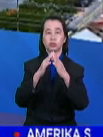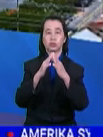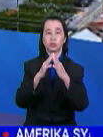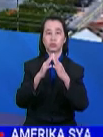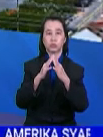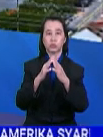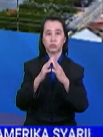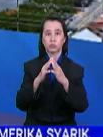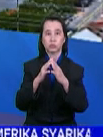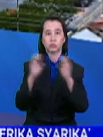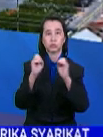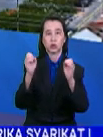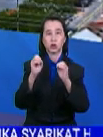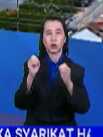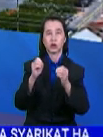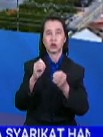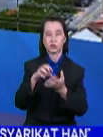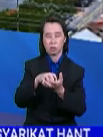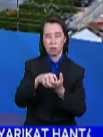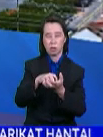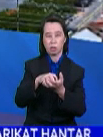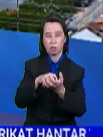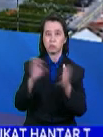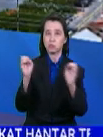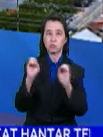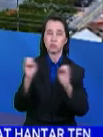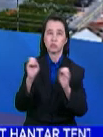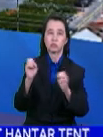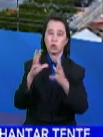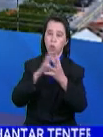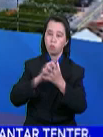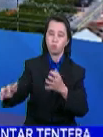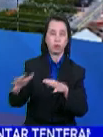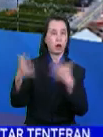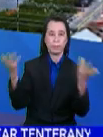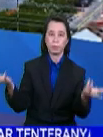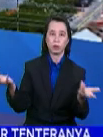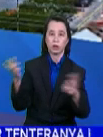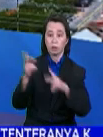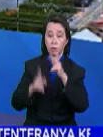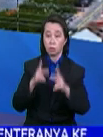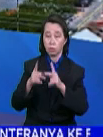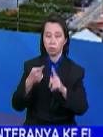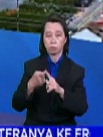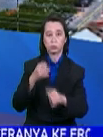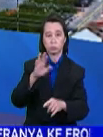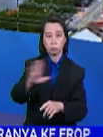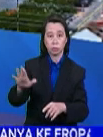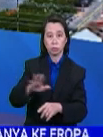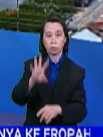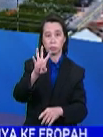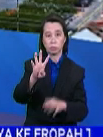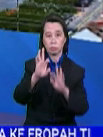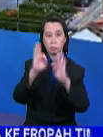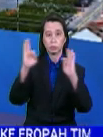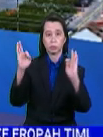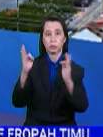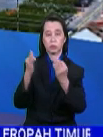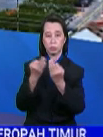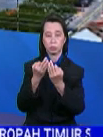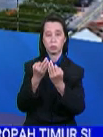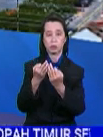jenis struktur tidak kekal musnah 100 100 namun kesemua penghuni yang terdiri daripada empat warga